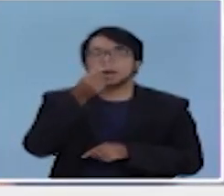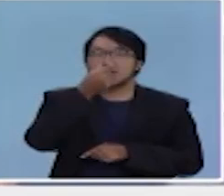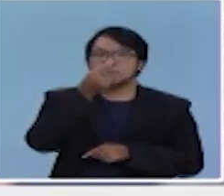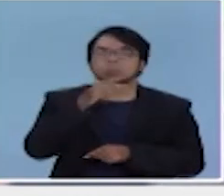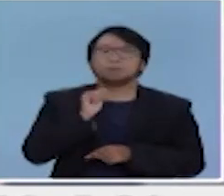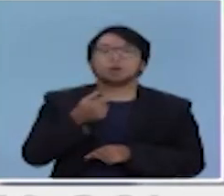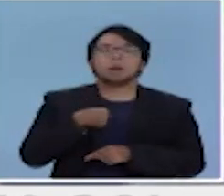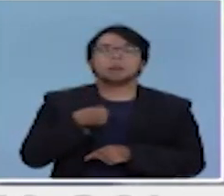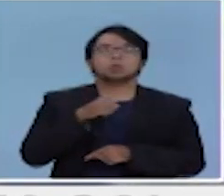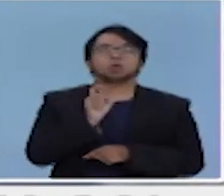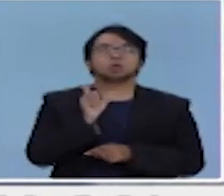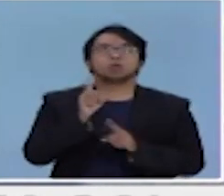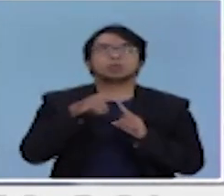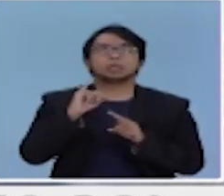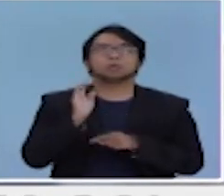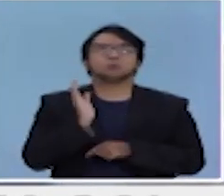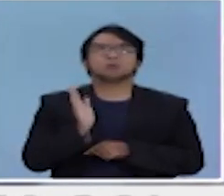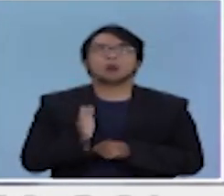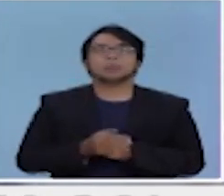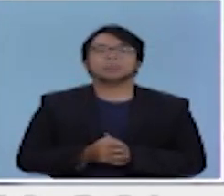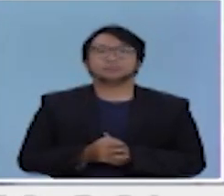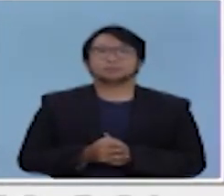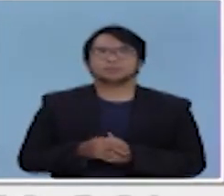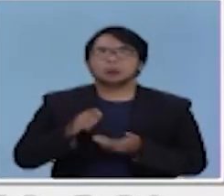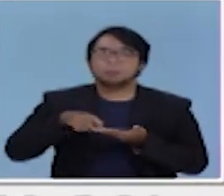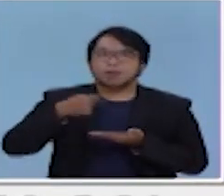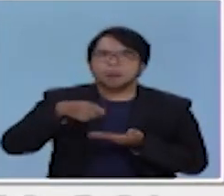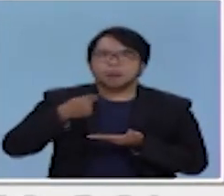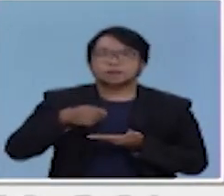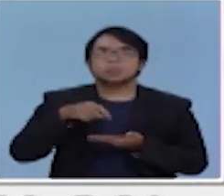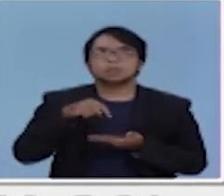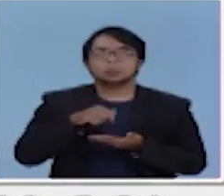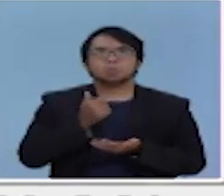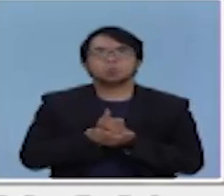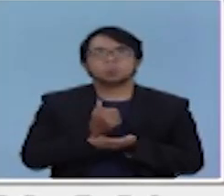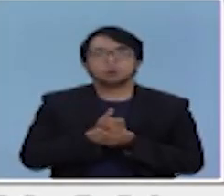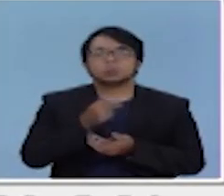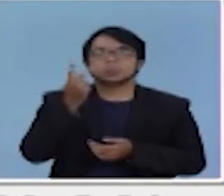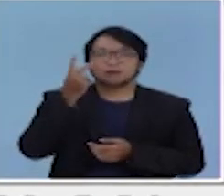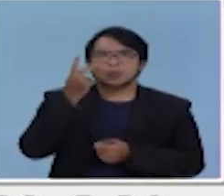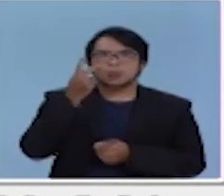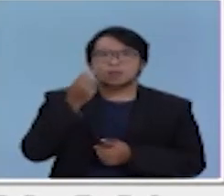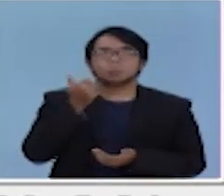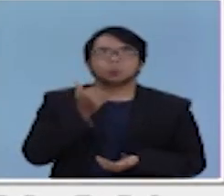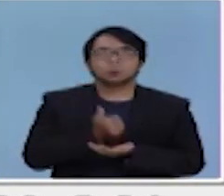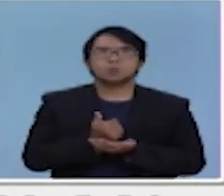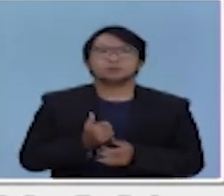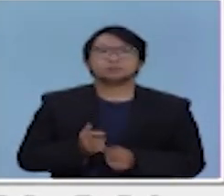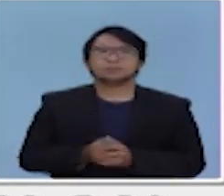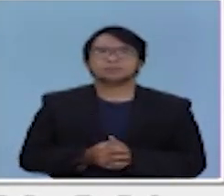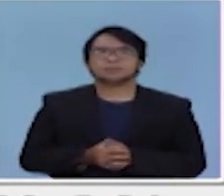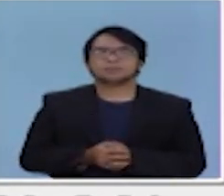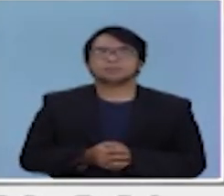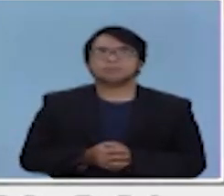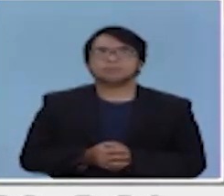dilakuin lebih leluasa kayak gitu untuk makan makanan juga makan-makannya juga bener-bener harus dijaga banget seminimal mungkin